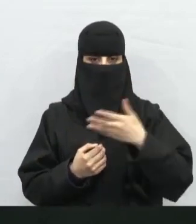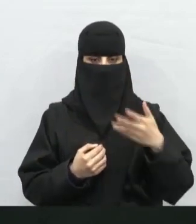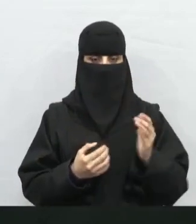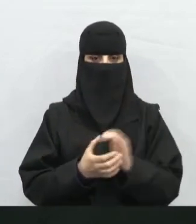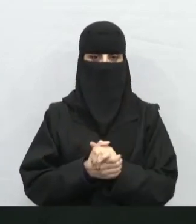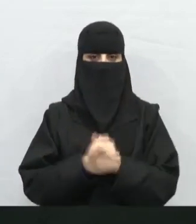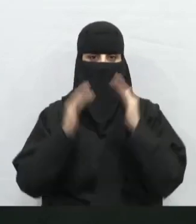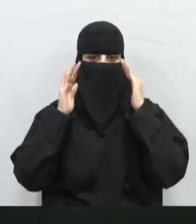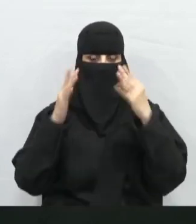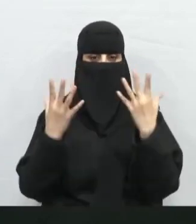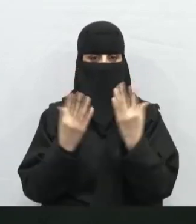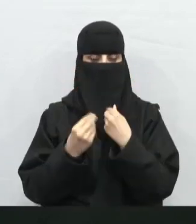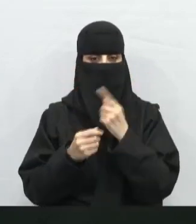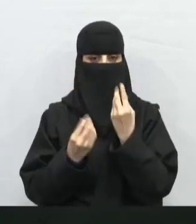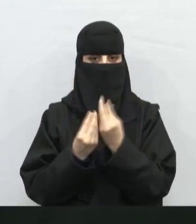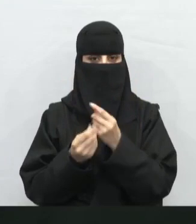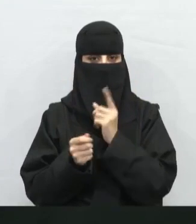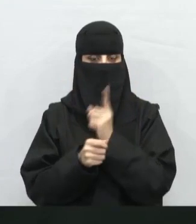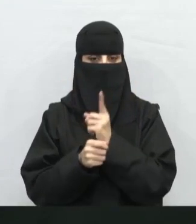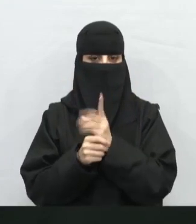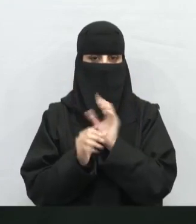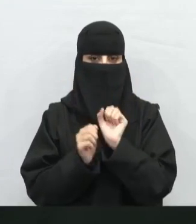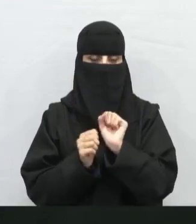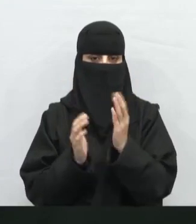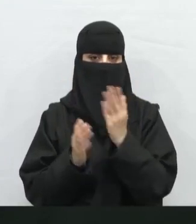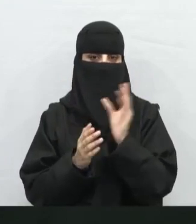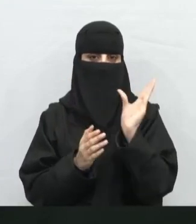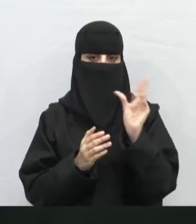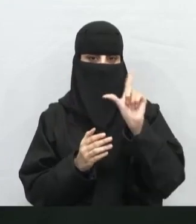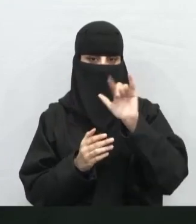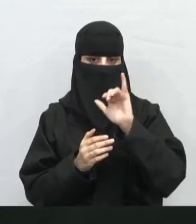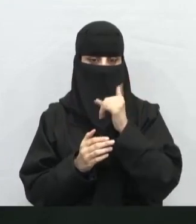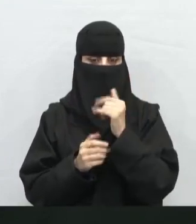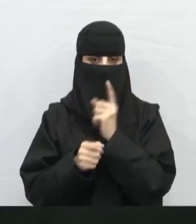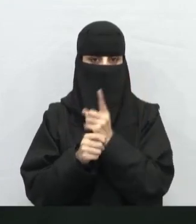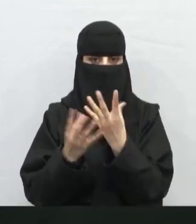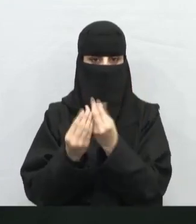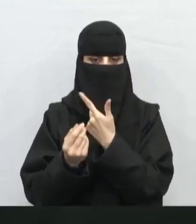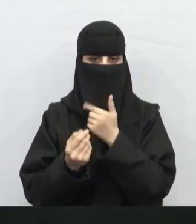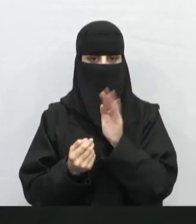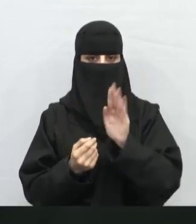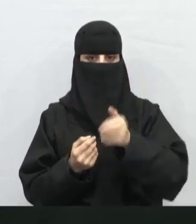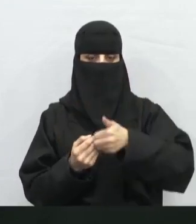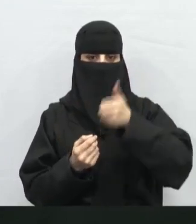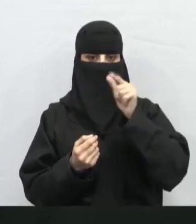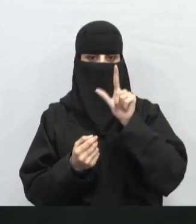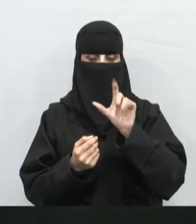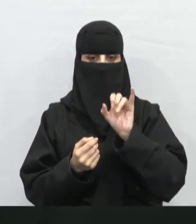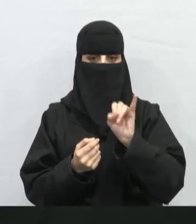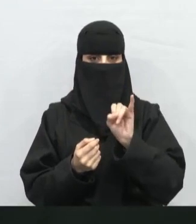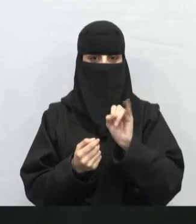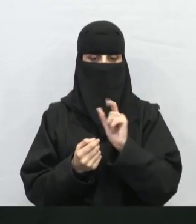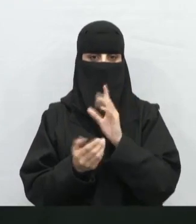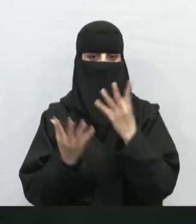اهلا وسهلا بكم معنا في ماده لغتي ساكون معكم في هذه في هذه الحصه انا